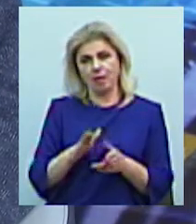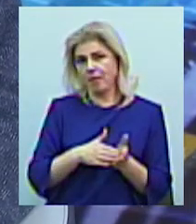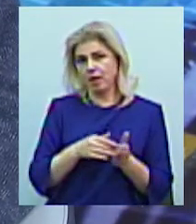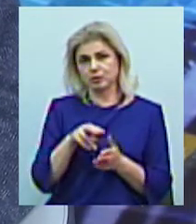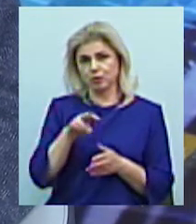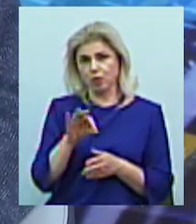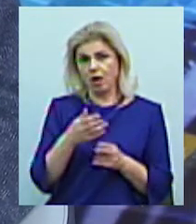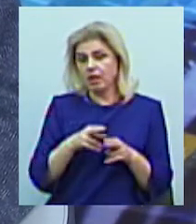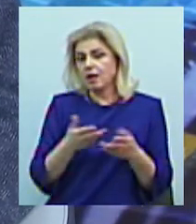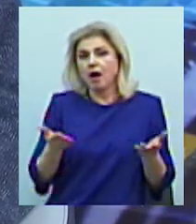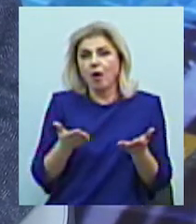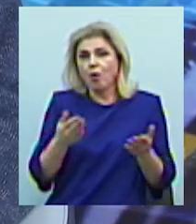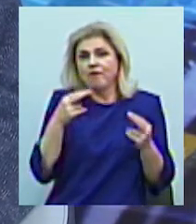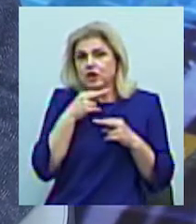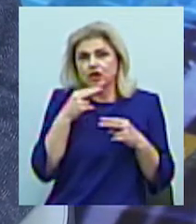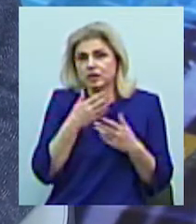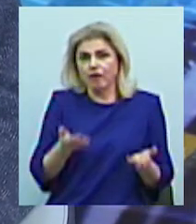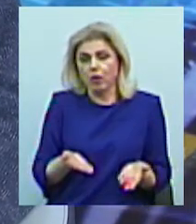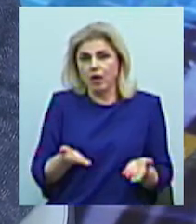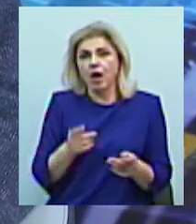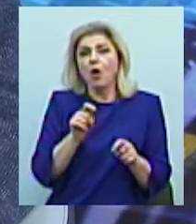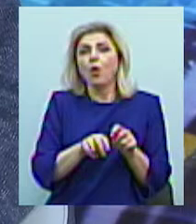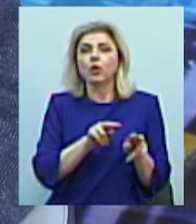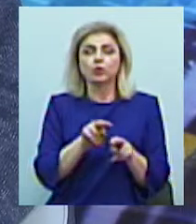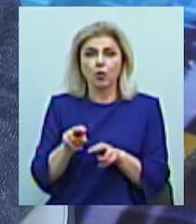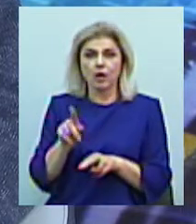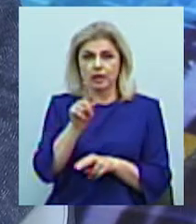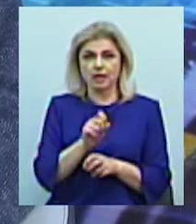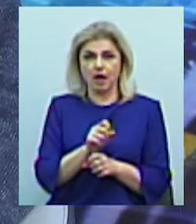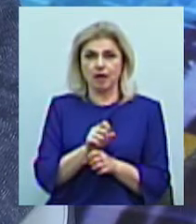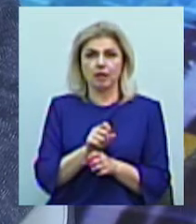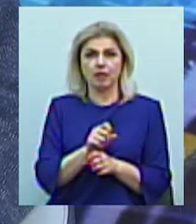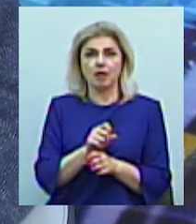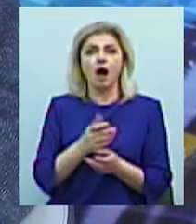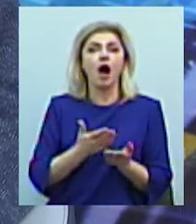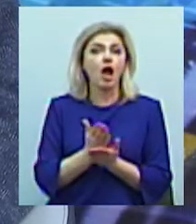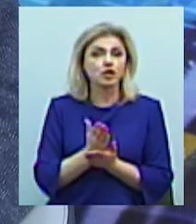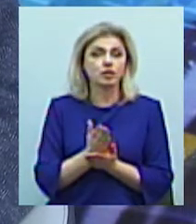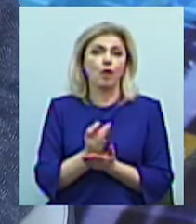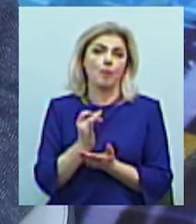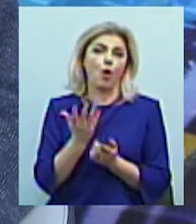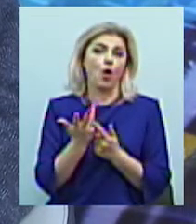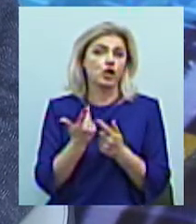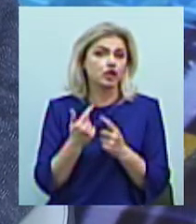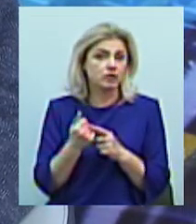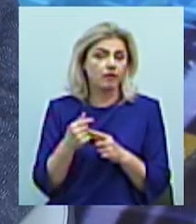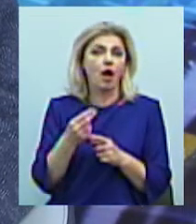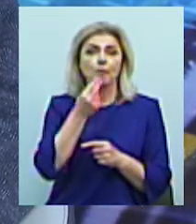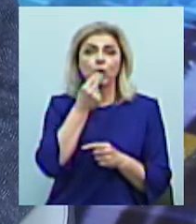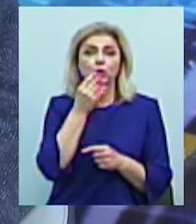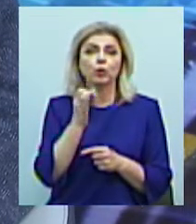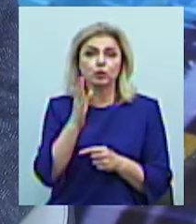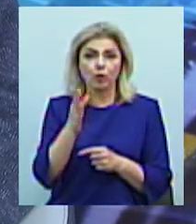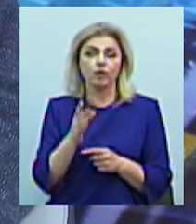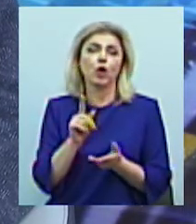какой-то кусок вещества. Поэтому контроль за проведением качества и количества и всего остального продукта питания это